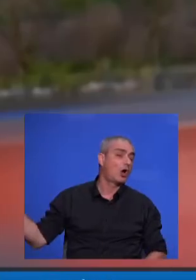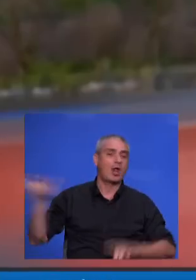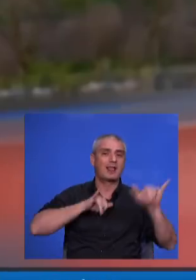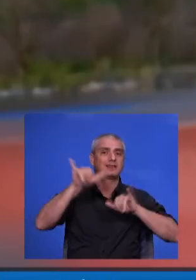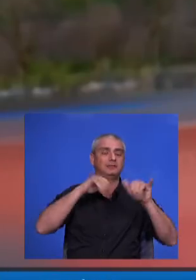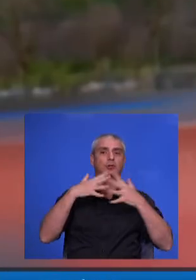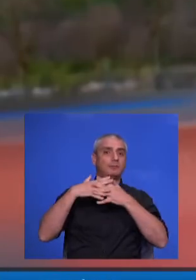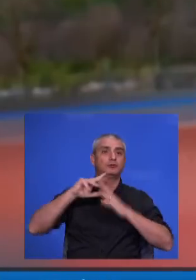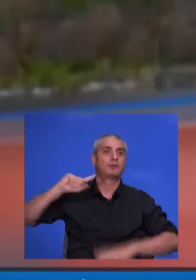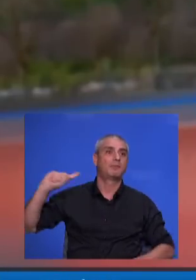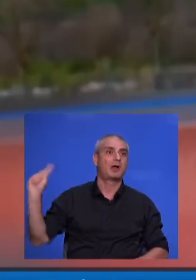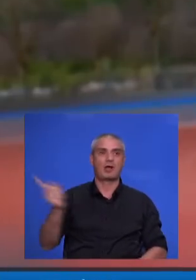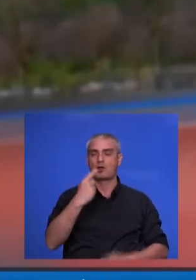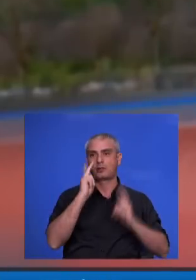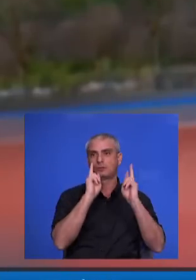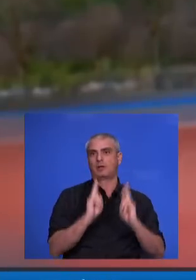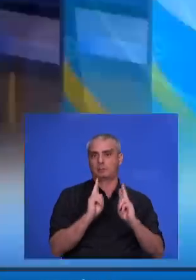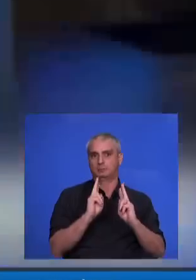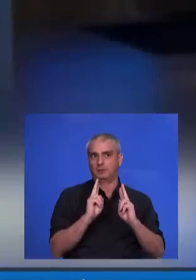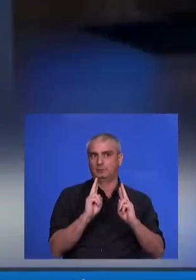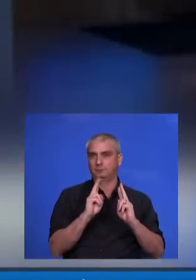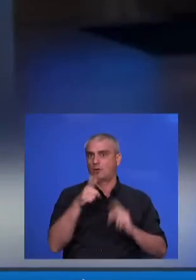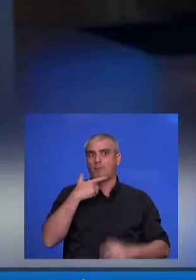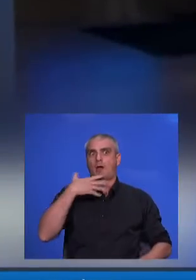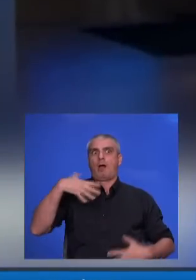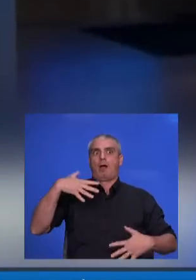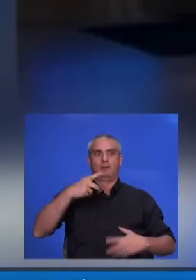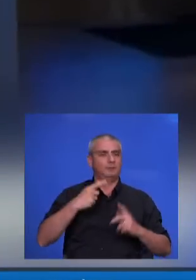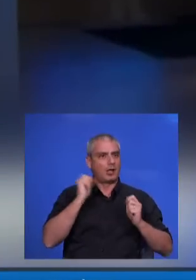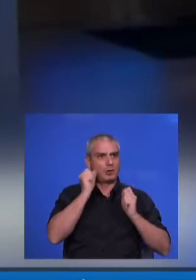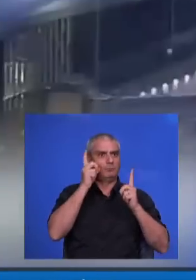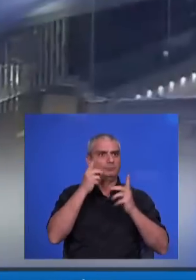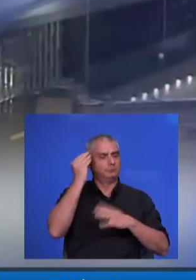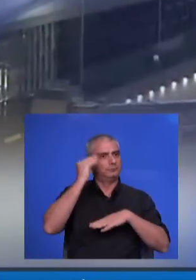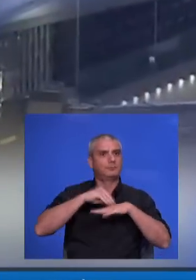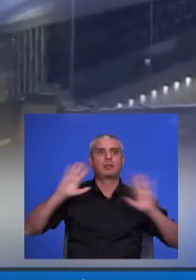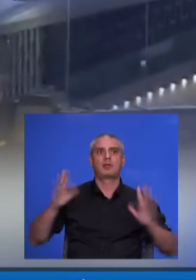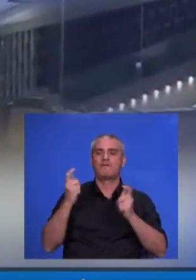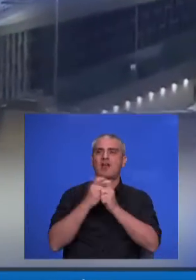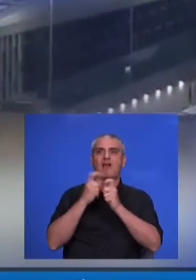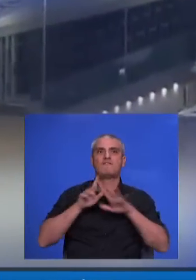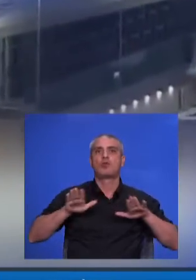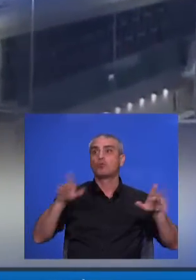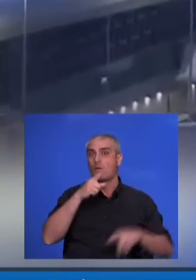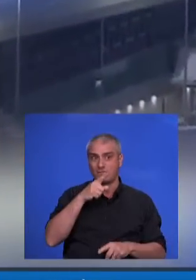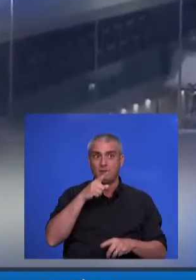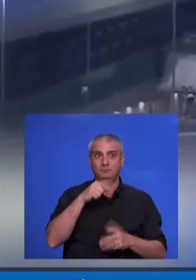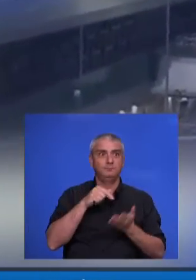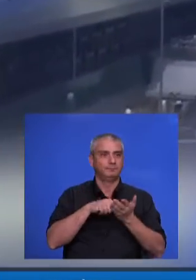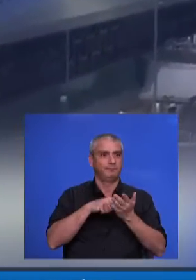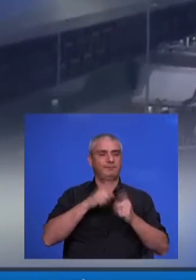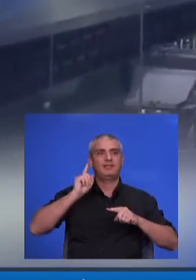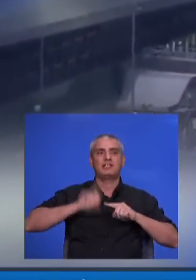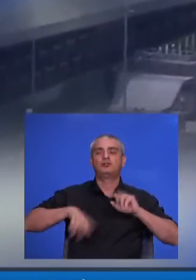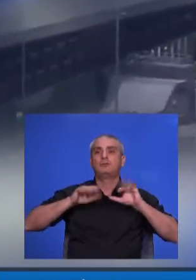flights. Everything in the United States right now has been stopped. We woke up this morning to urgent messages from airline sources because this is a major